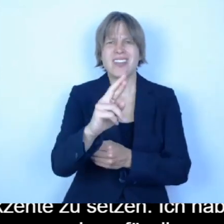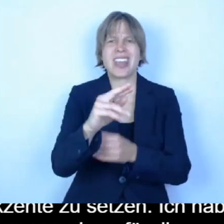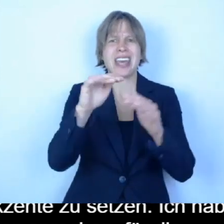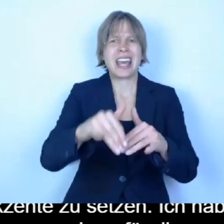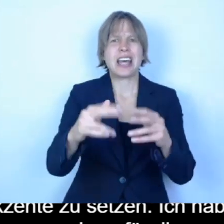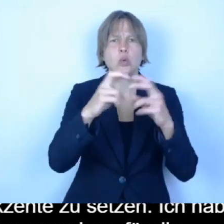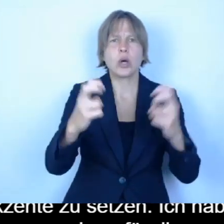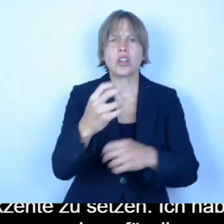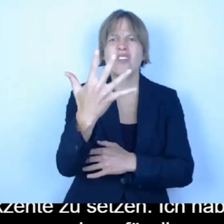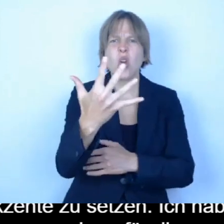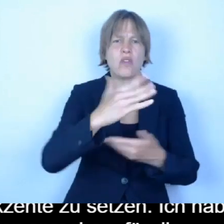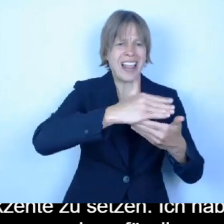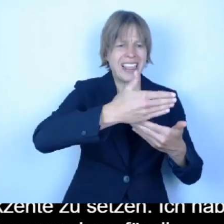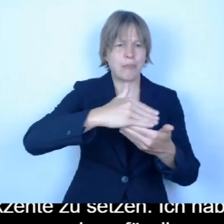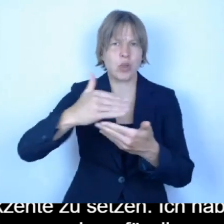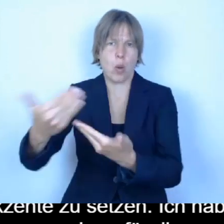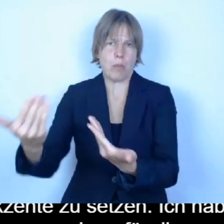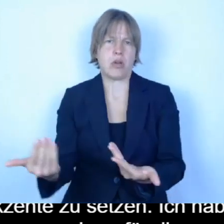Familien geben?